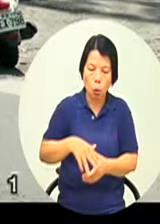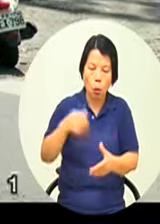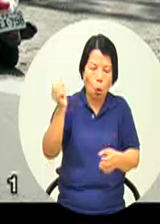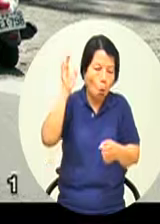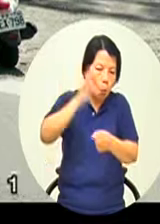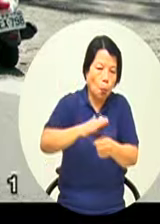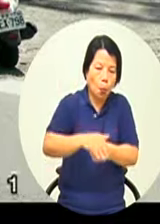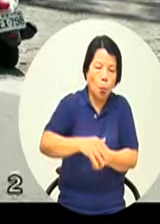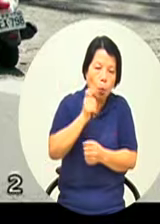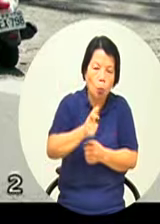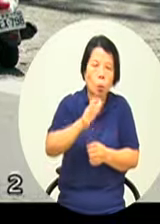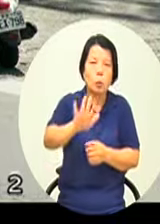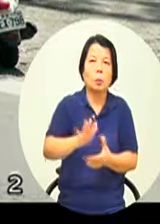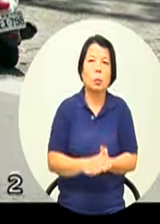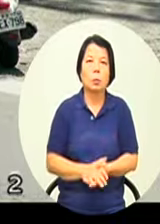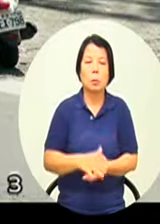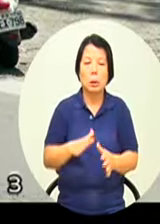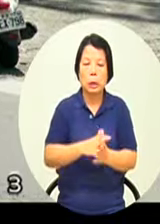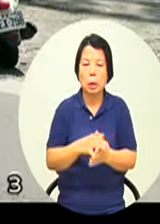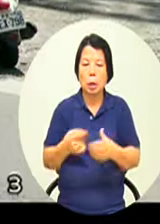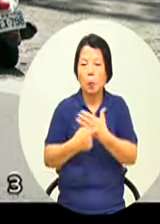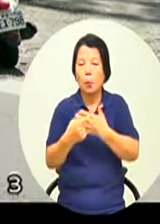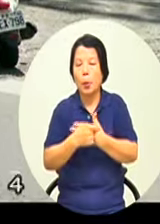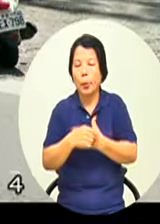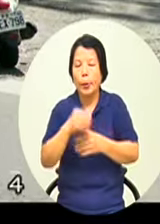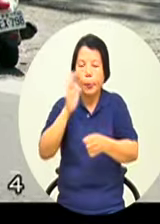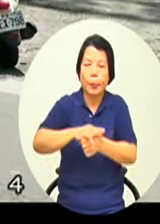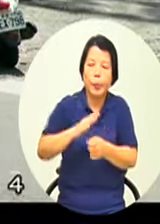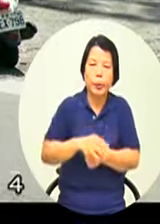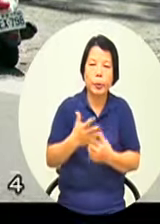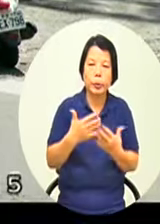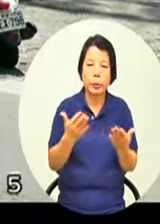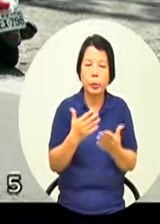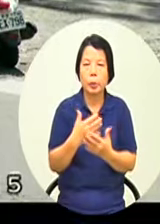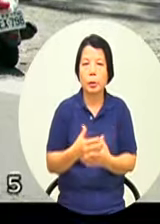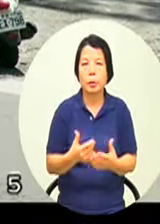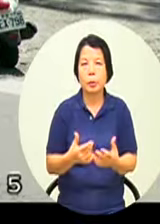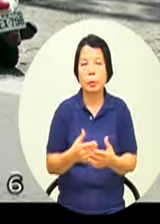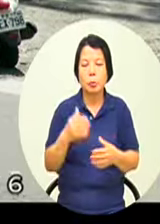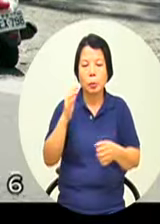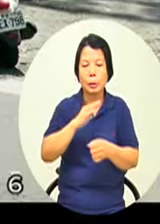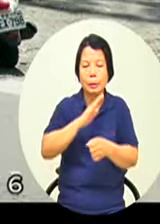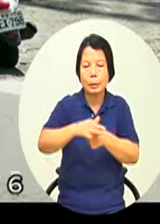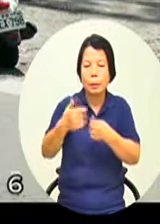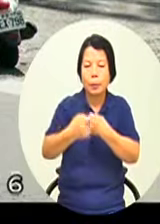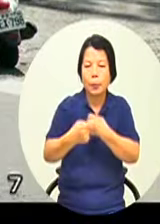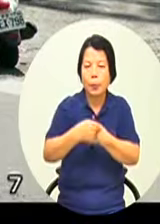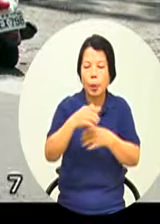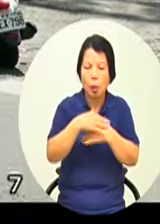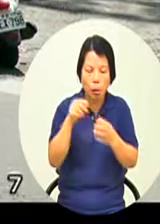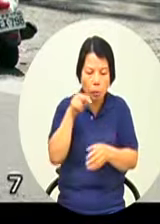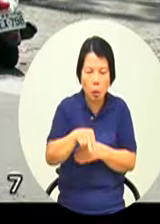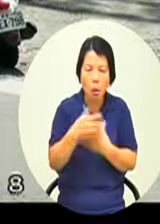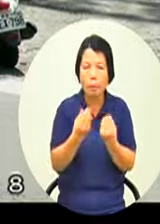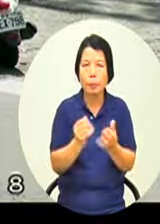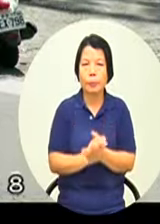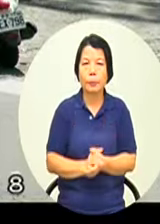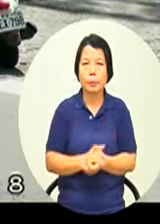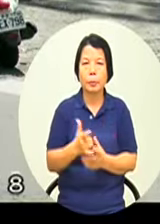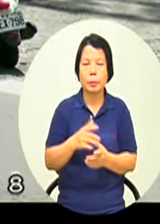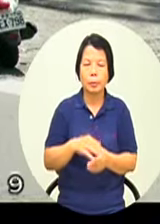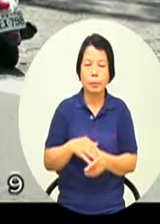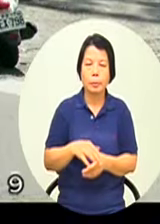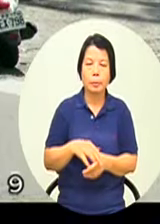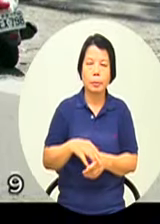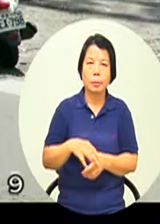现好像你们只是表面补一补，看起来是无空啊就好啊，又压没多久，因为这边是